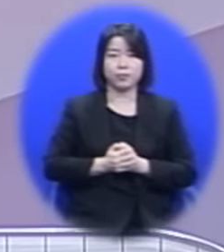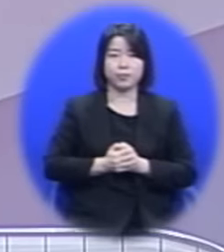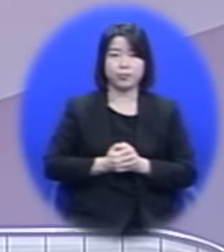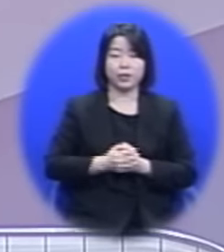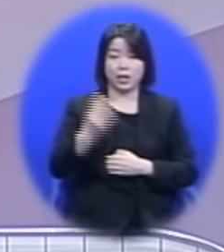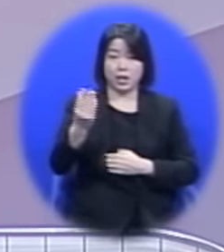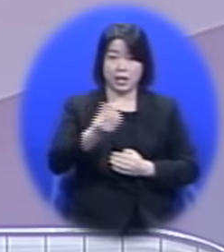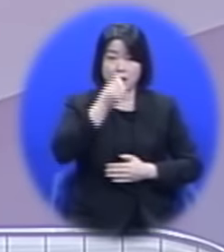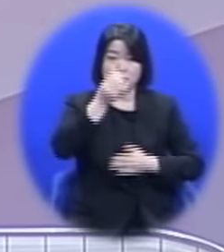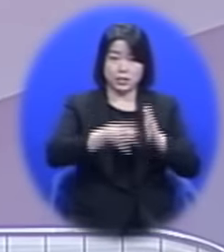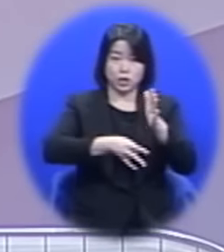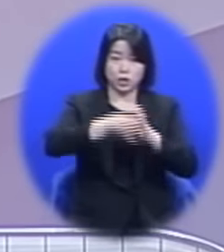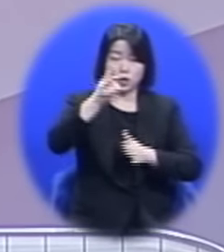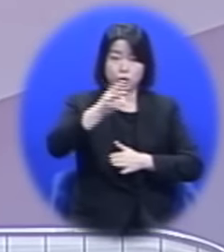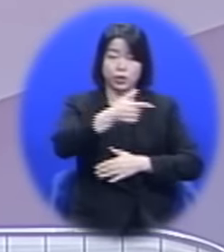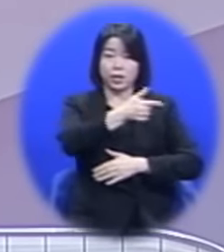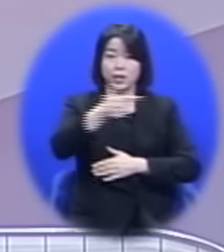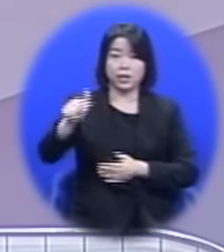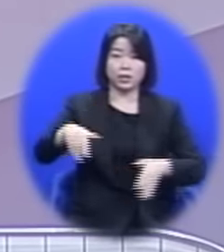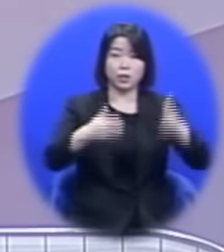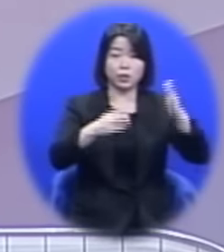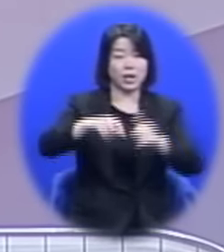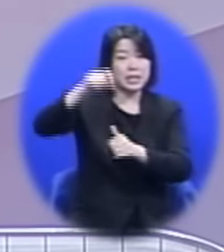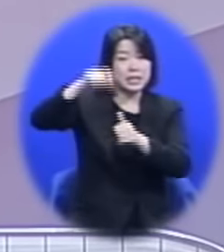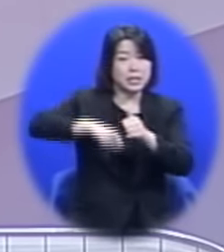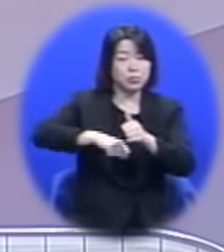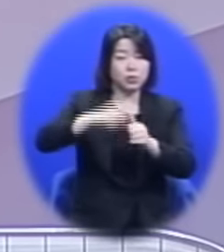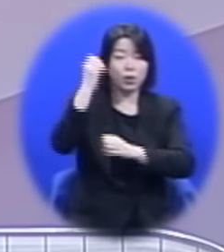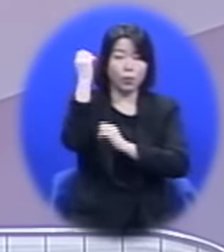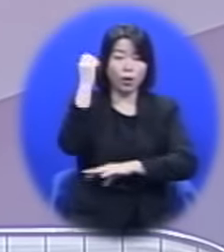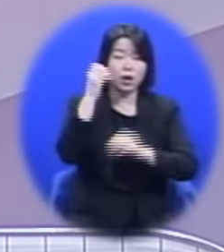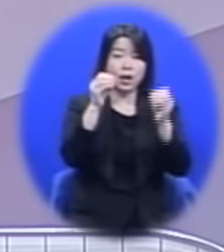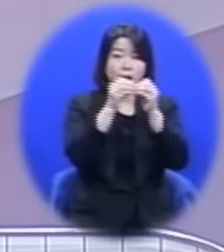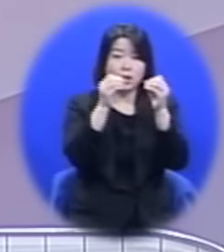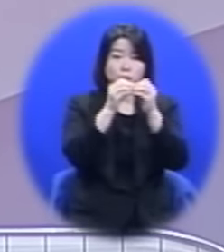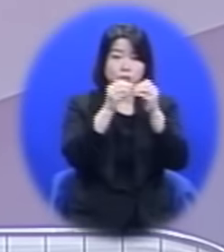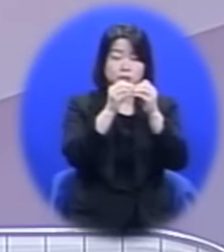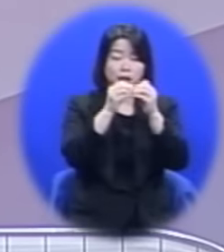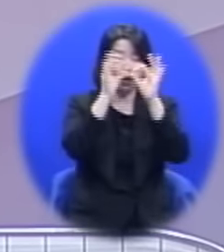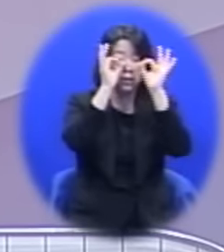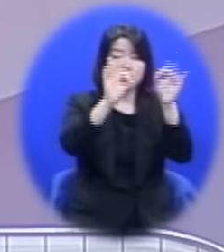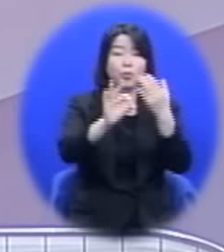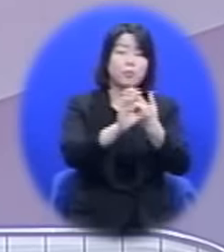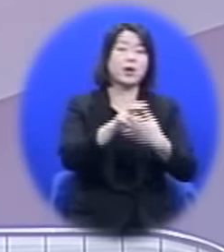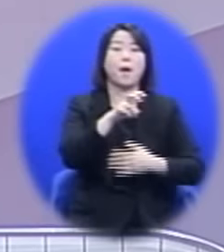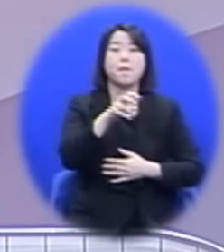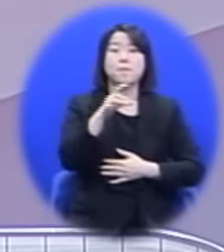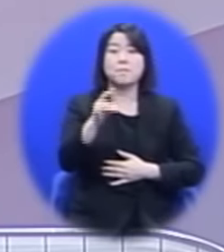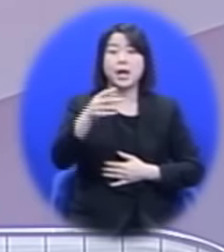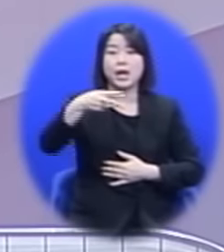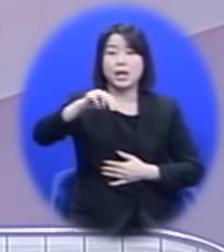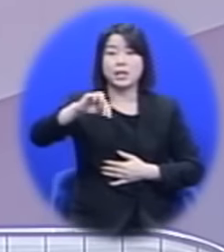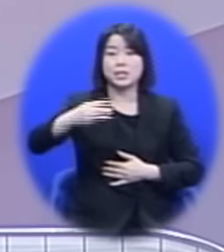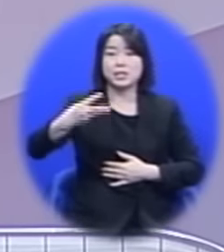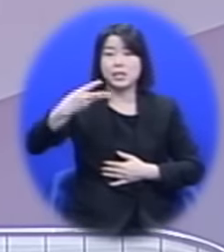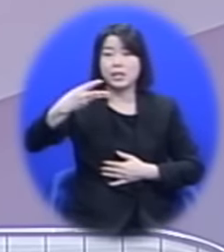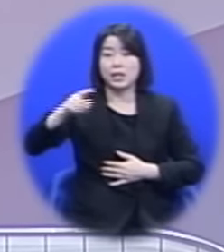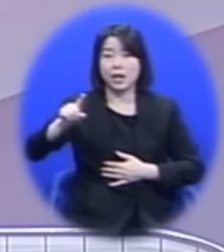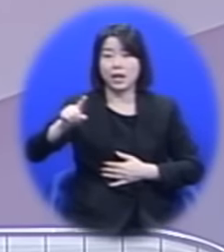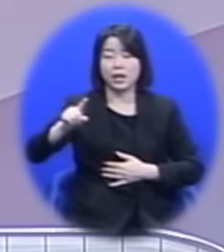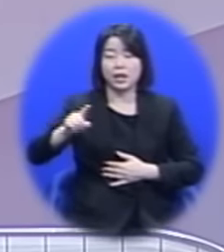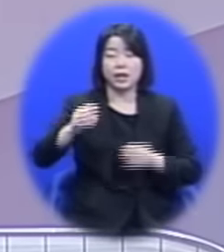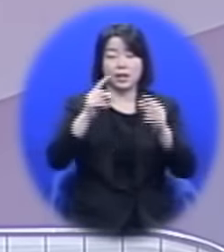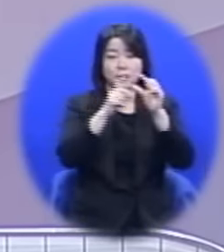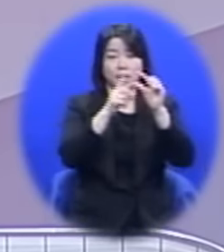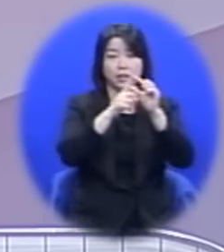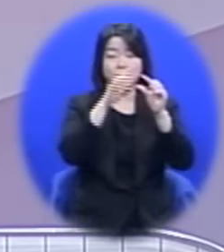시온의 대로라는 것은 히브리어로, 히브리어 원어에 보면은 메실라라고 하는 단어입니다.